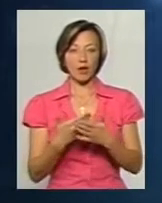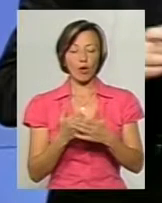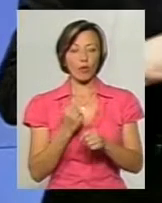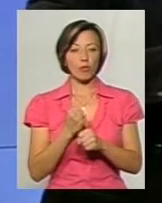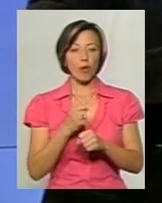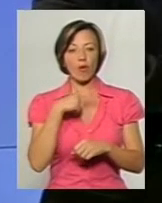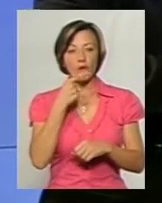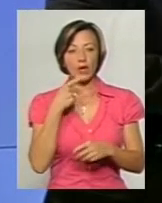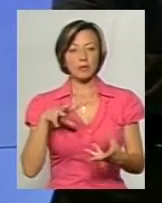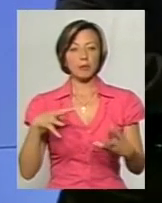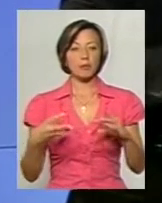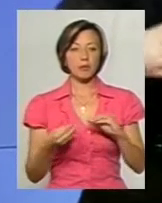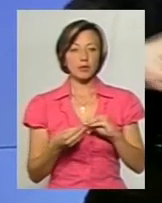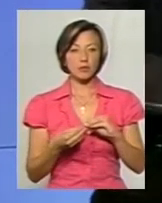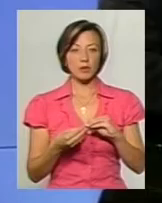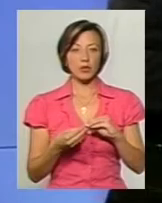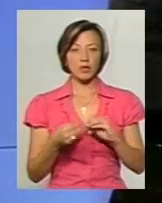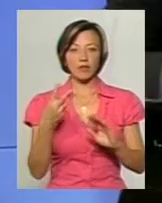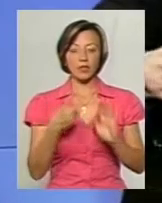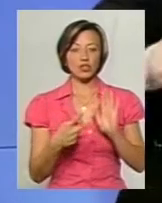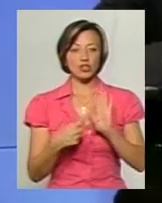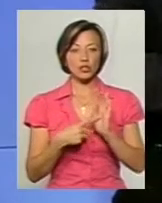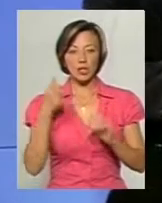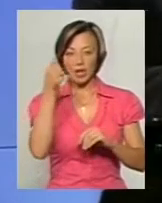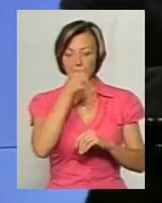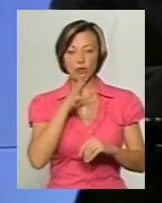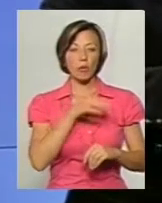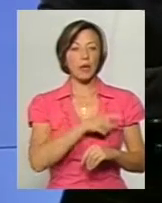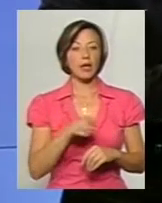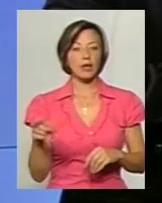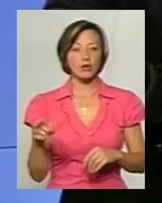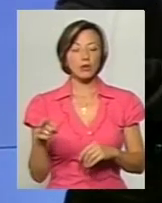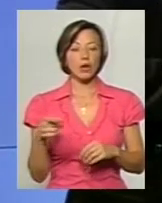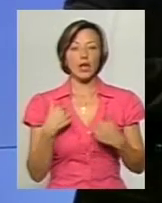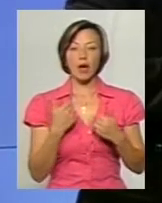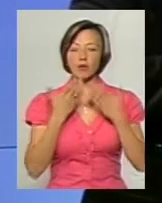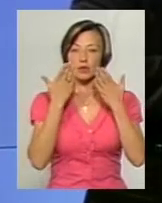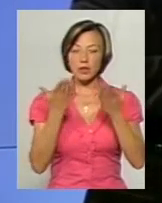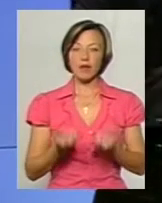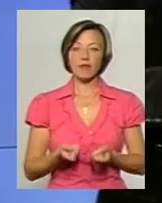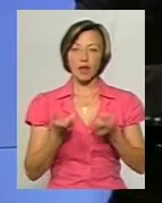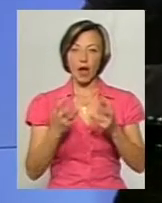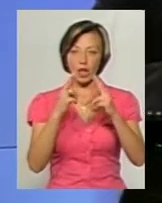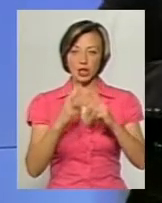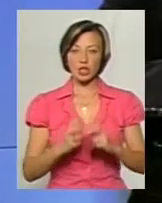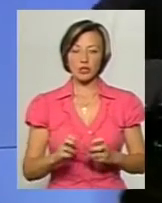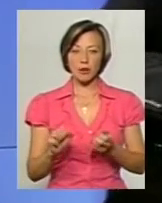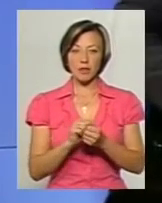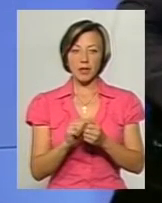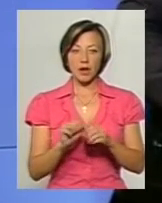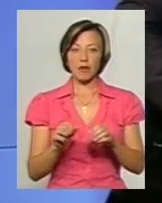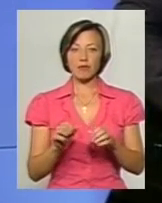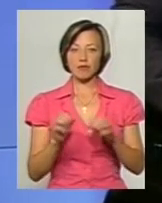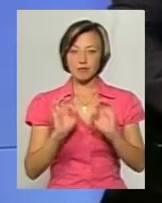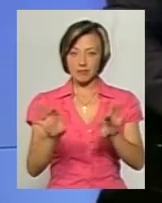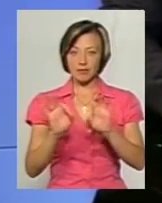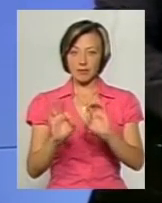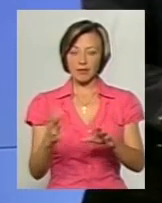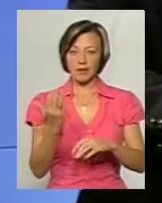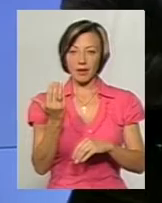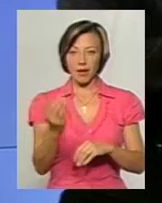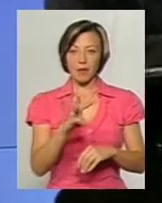підсумки економічні 26-літнього періоду, я почитав декілька аналітичних матеріалів, поділився от з одним із них з паном